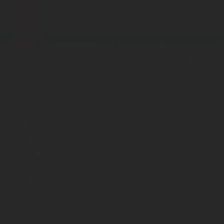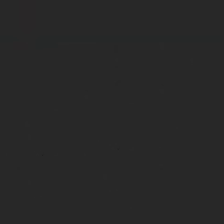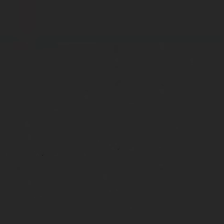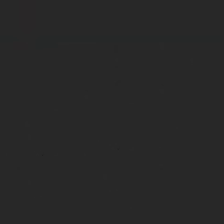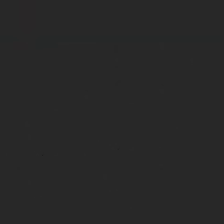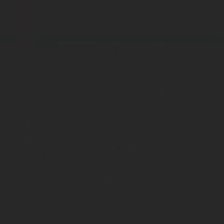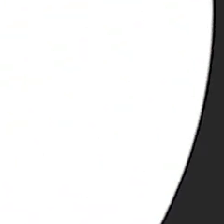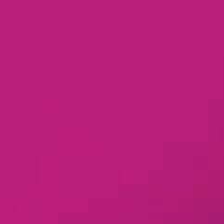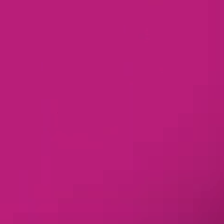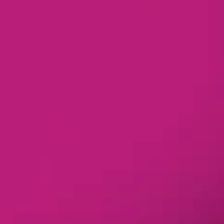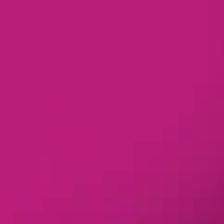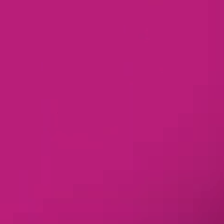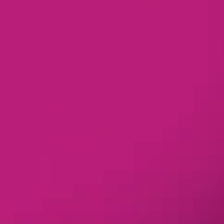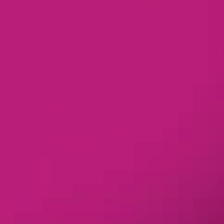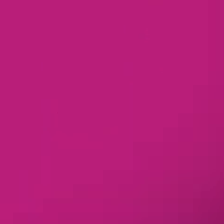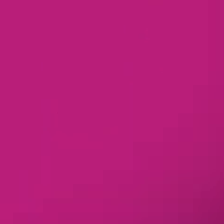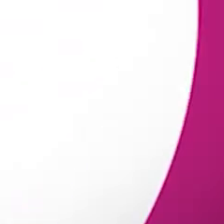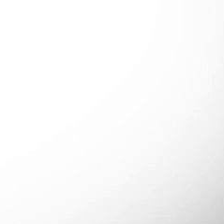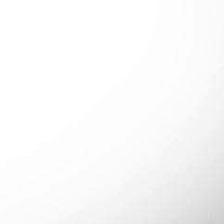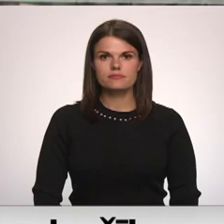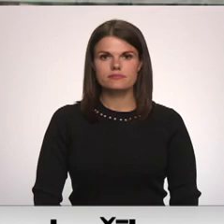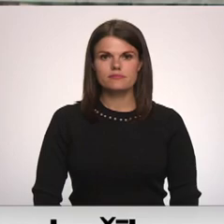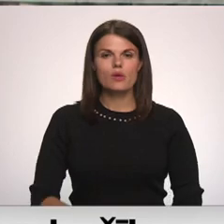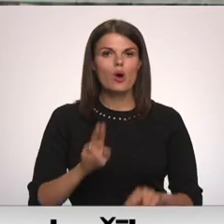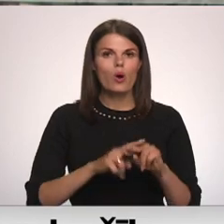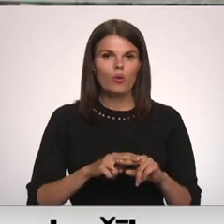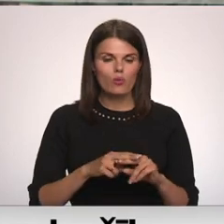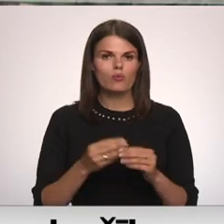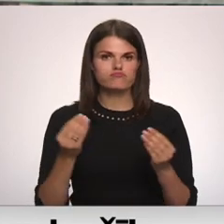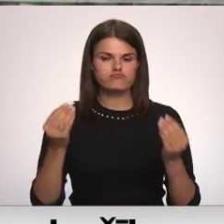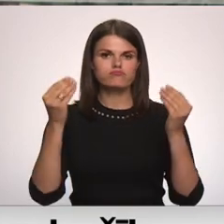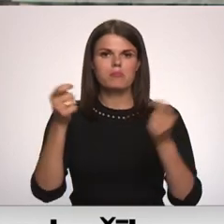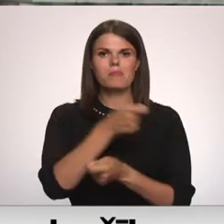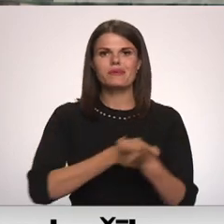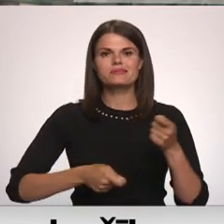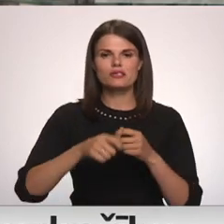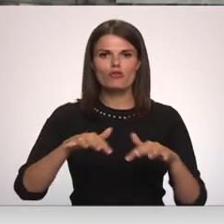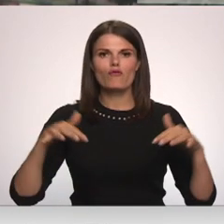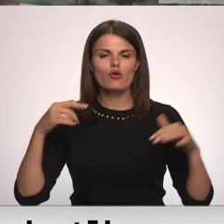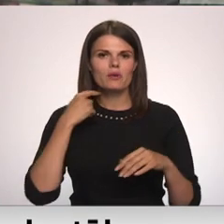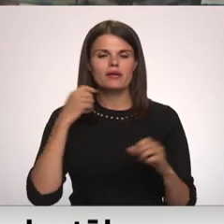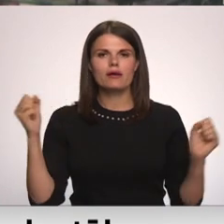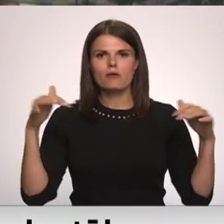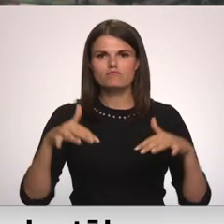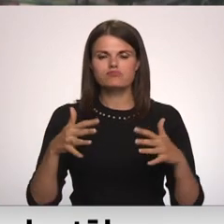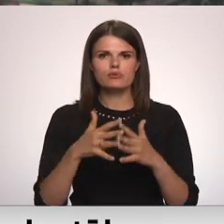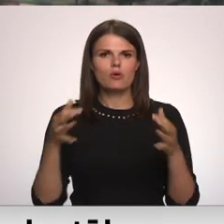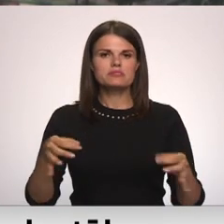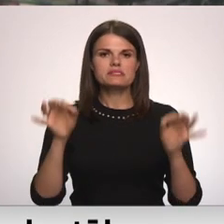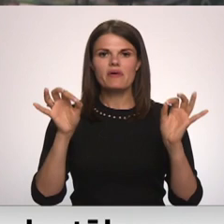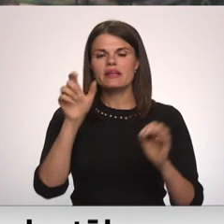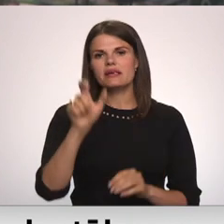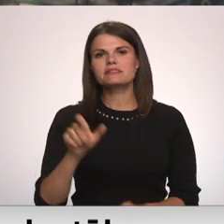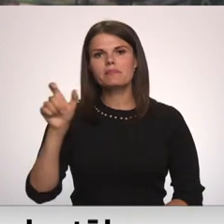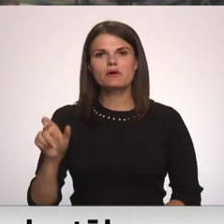Re, viss ēters ir te! Un ietekmīgais biznesa fórums Rīgā pulcējas daudzas prominentas personas –